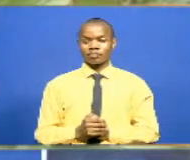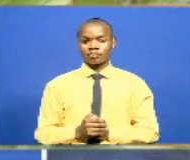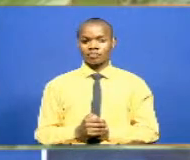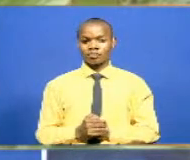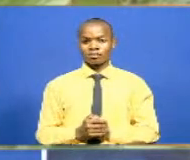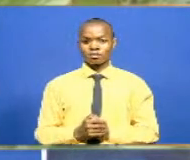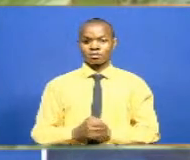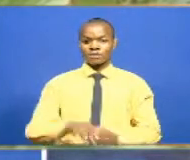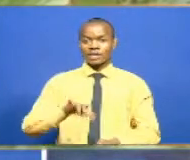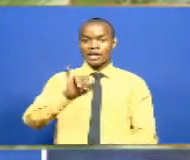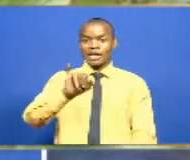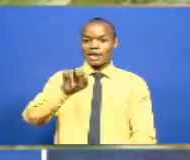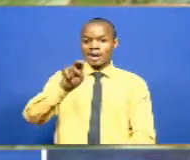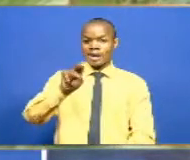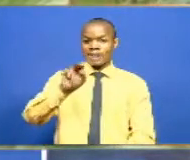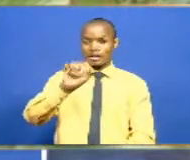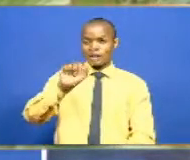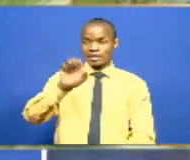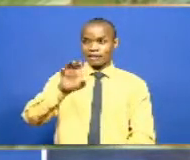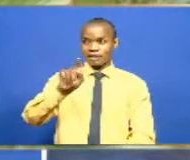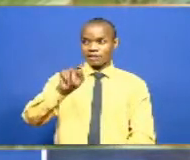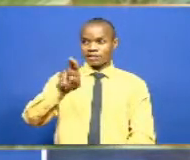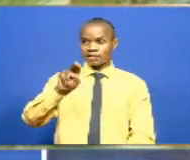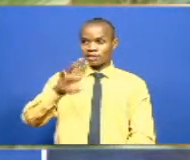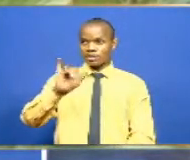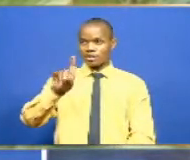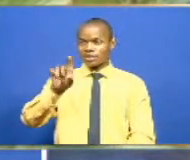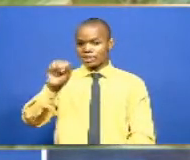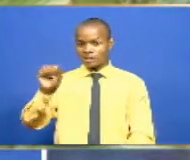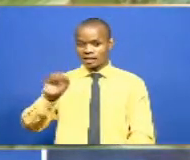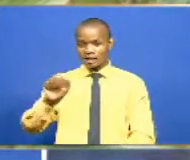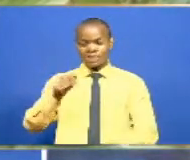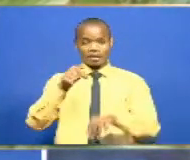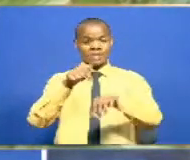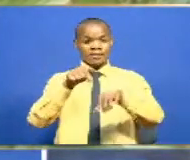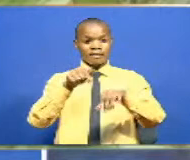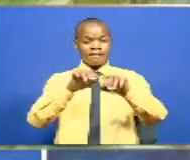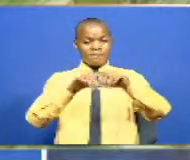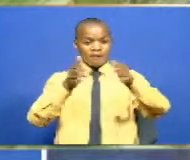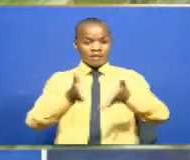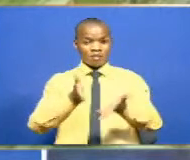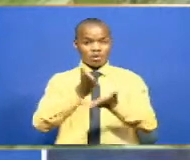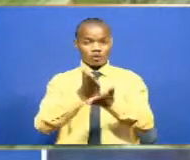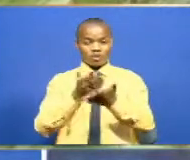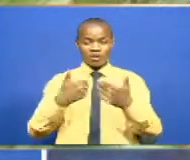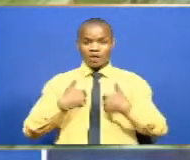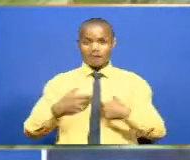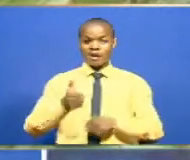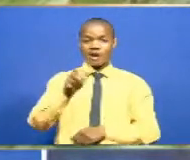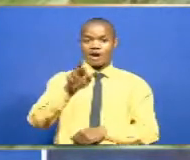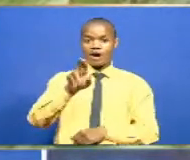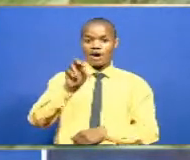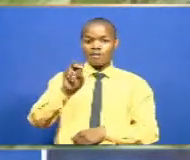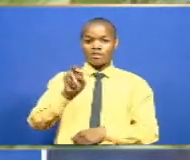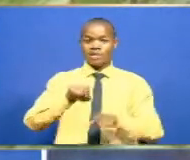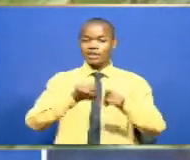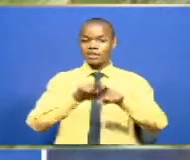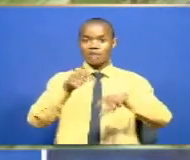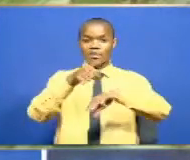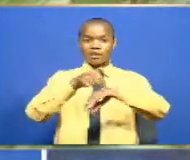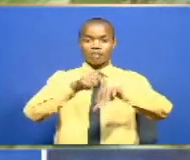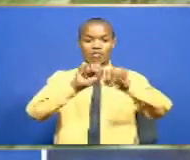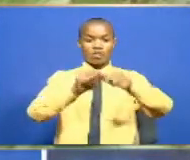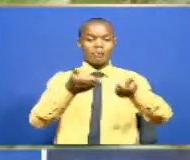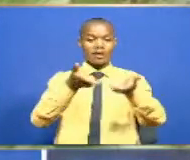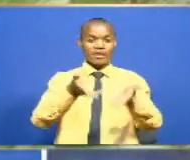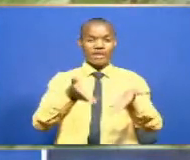creates that window where the fungals that are also associated with aflatoxin get a chance to get there. And I think this